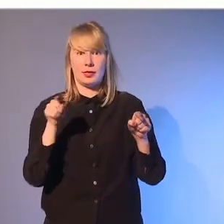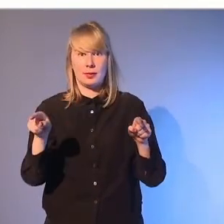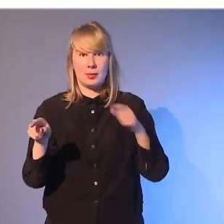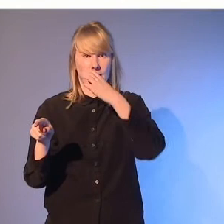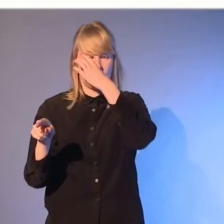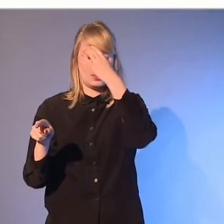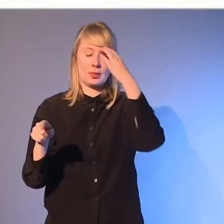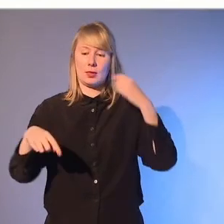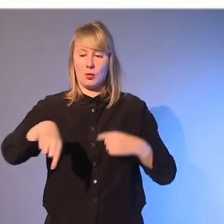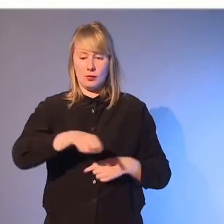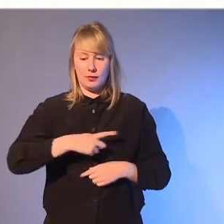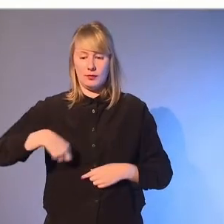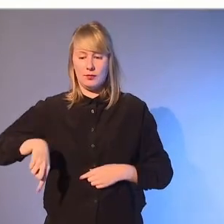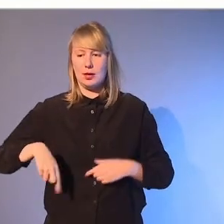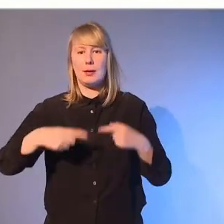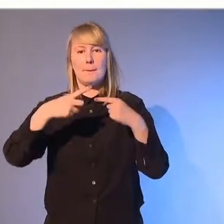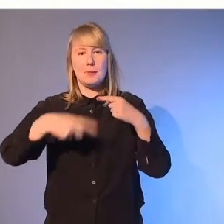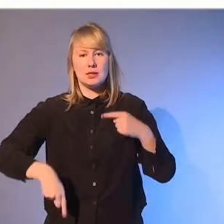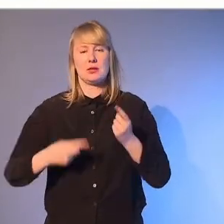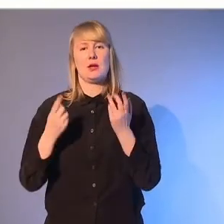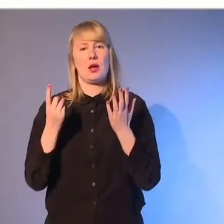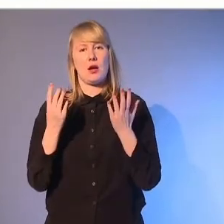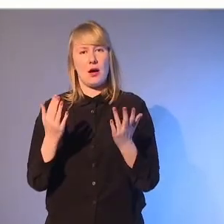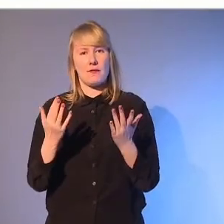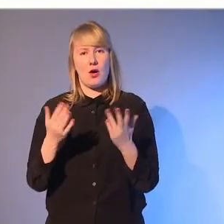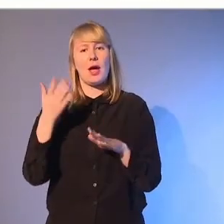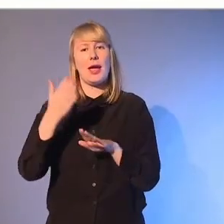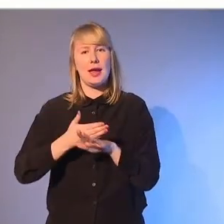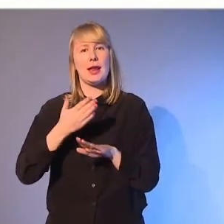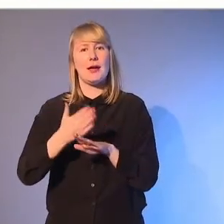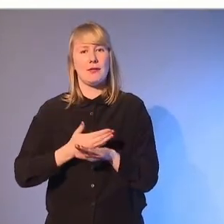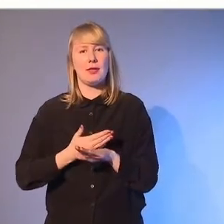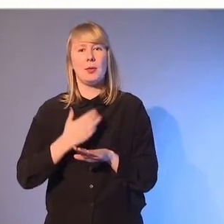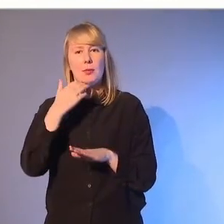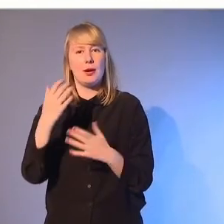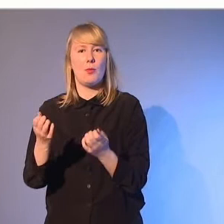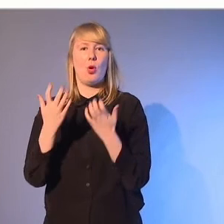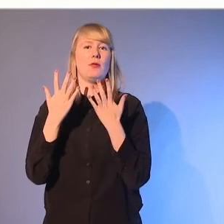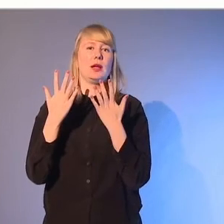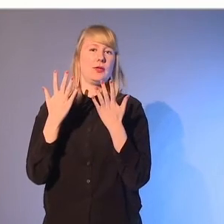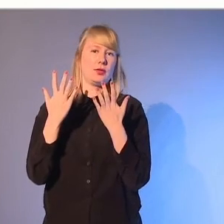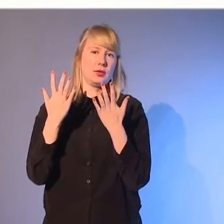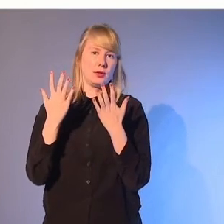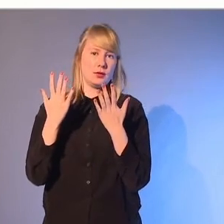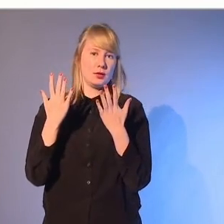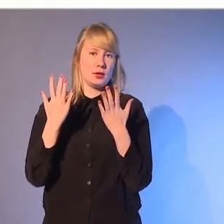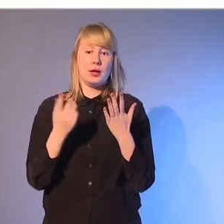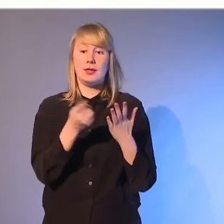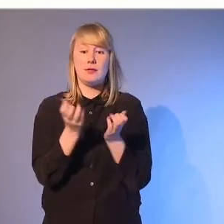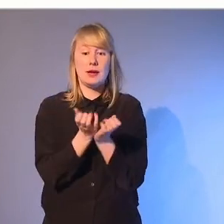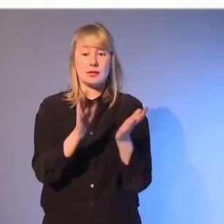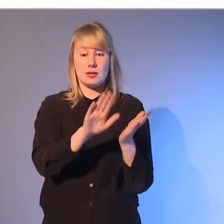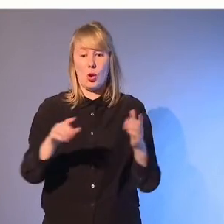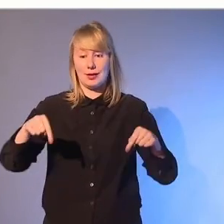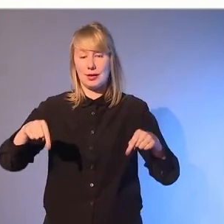alt dette her så mister vi det som det elevene blir preget av. For det faktisk sånn at de fleste unger i